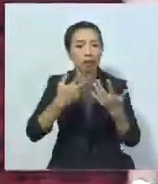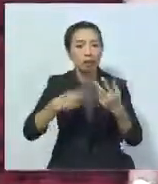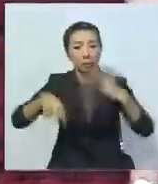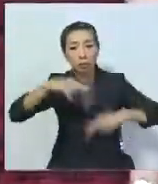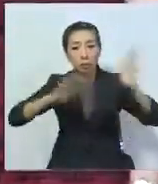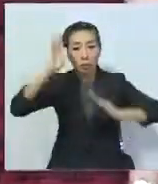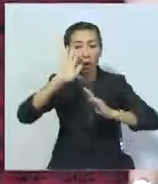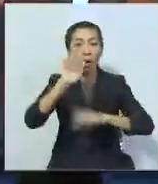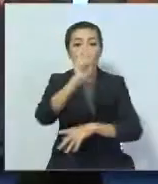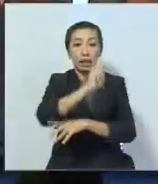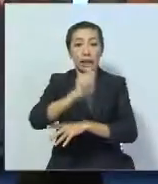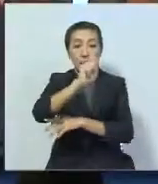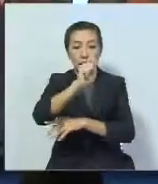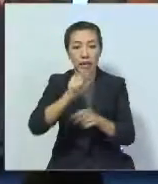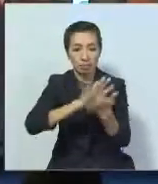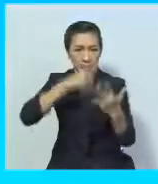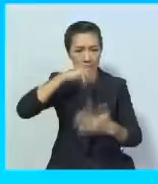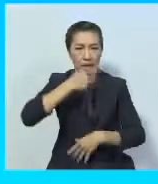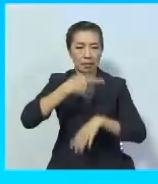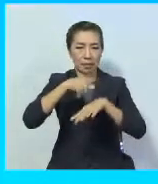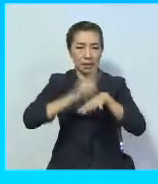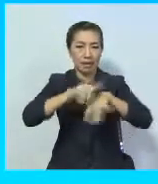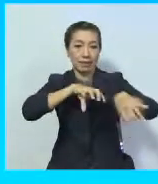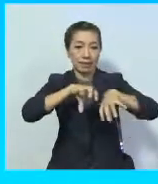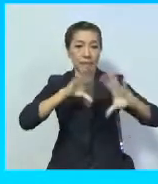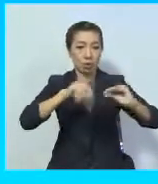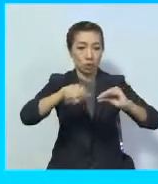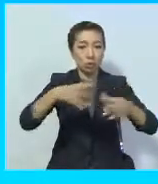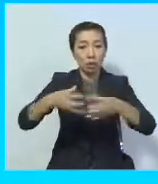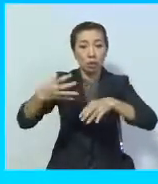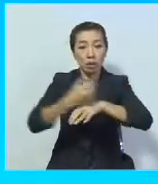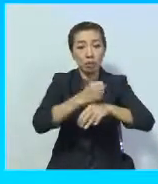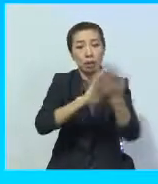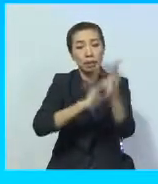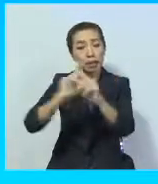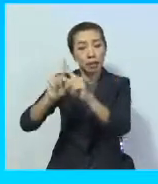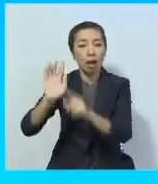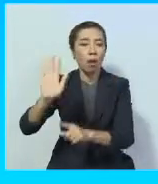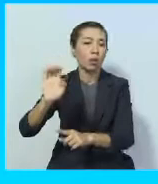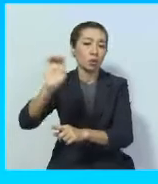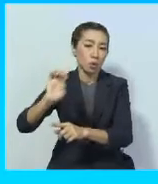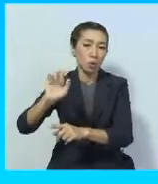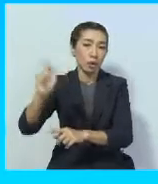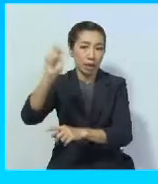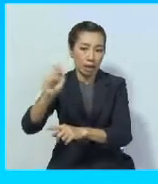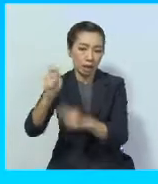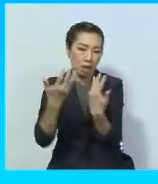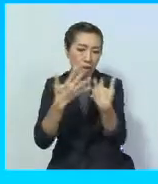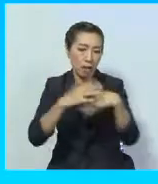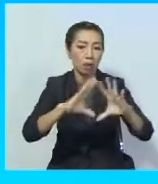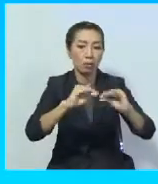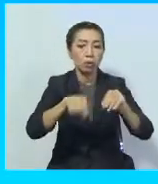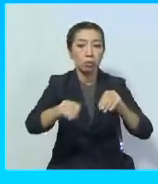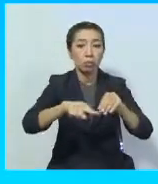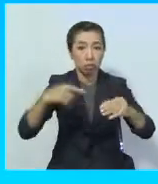ประชาธิปไตยแห่งเอเชียที่ไทยเป็นเจ้าภาพค่ะโดยมีพรรคการเมืองจากประเทศสมาชิกยุโรปและเอเชียมาร่วมเฉลิมฉลองครบร